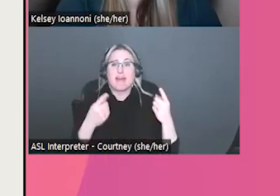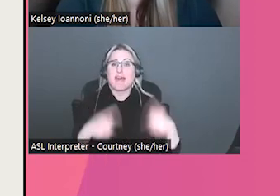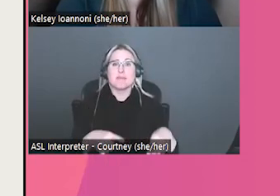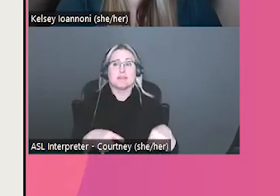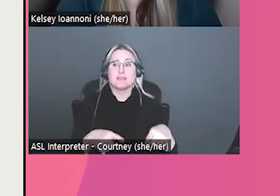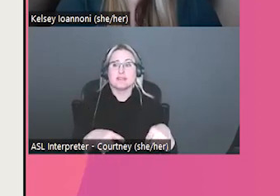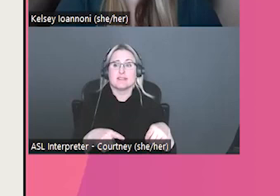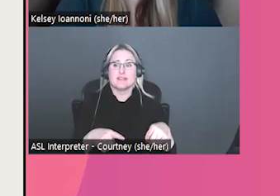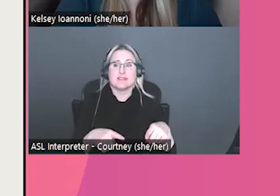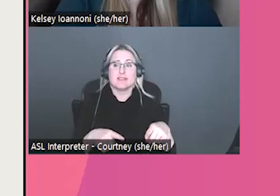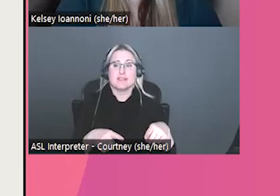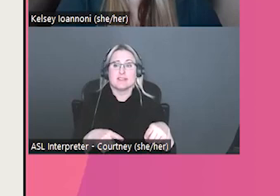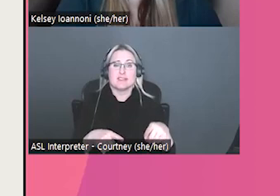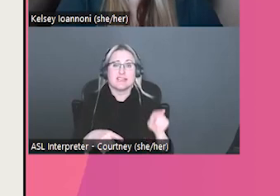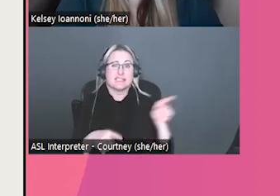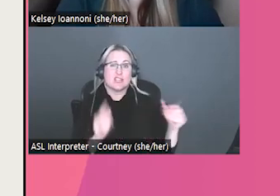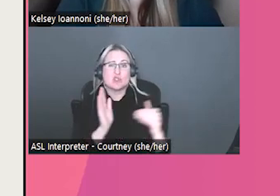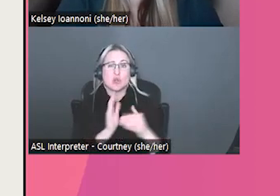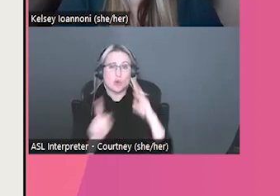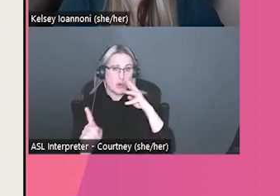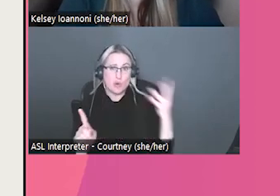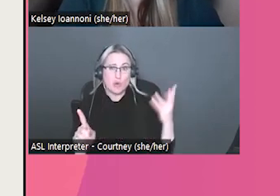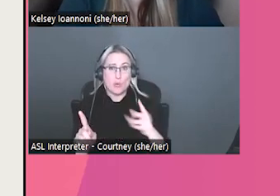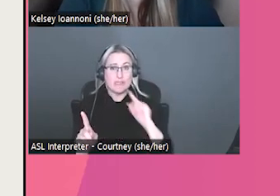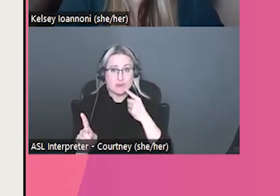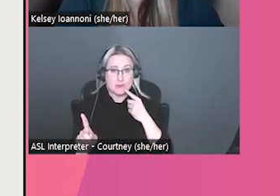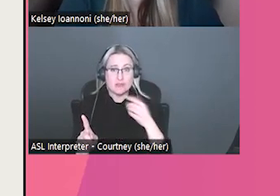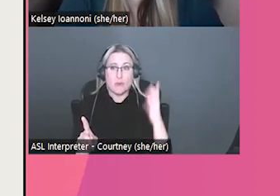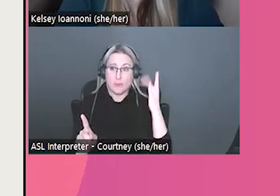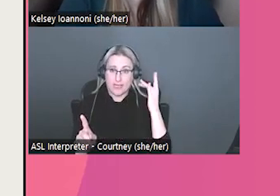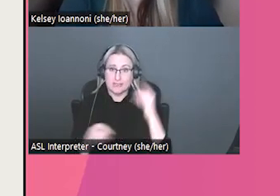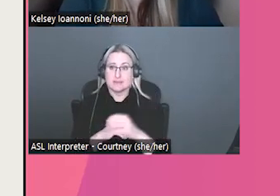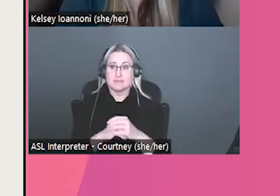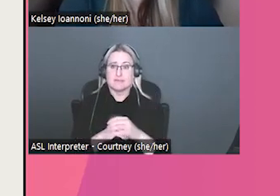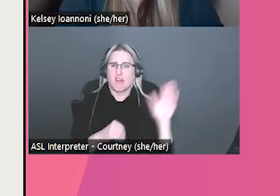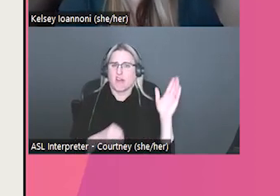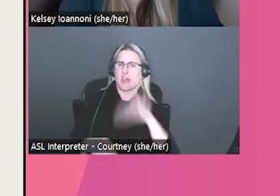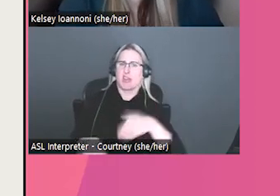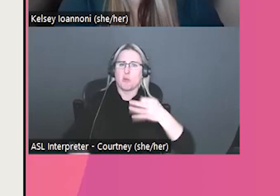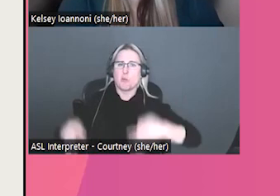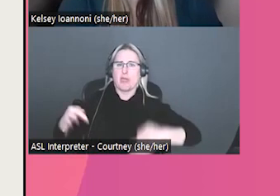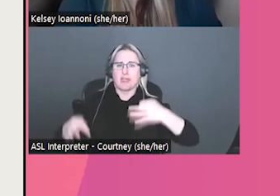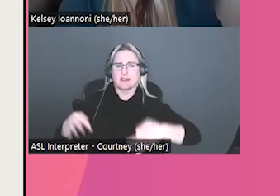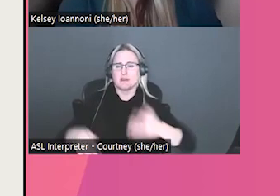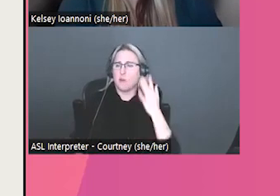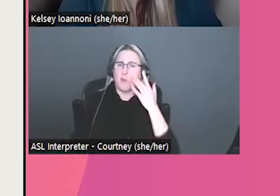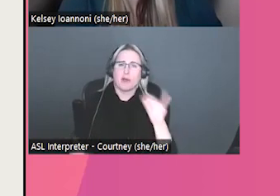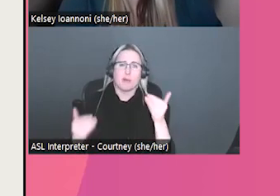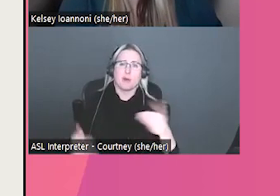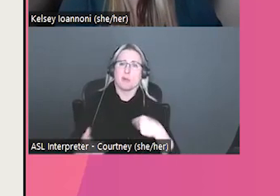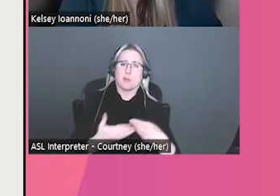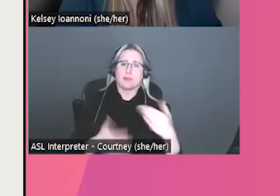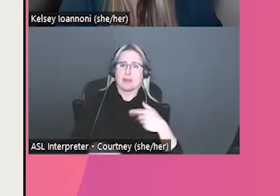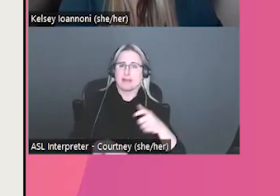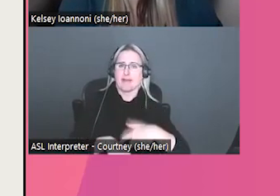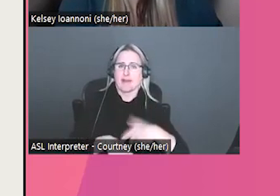autre facteur en plus. Je ne veux pas que mon médecin ignore quelque chose de très grave parce que, eh bien, c'est seulement votre poids. Ben, pourquoi me donner la